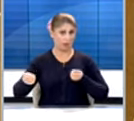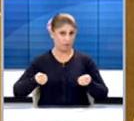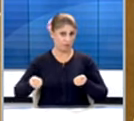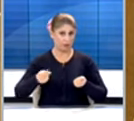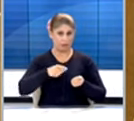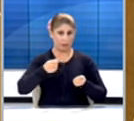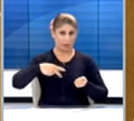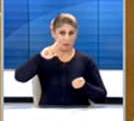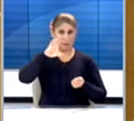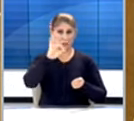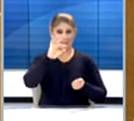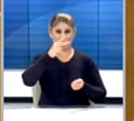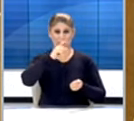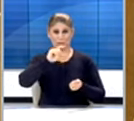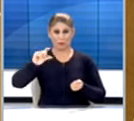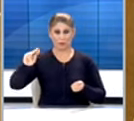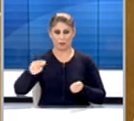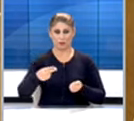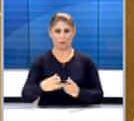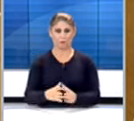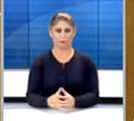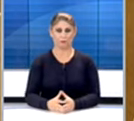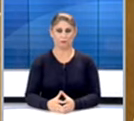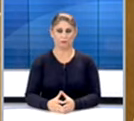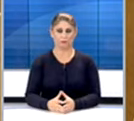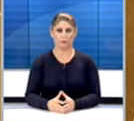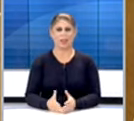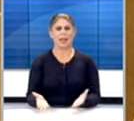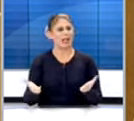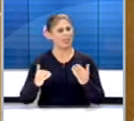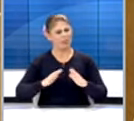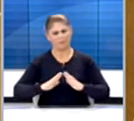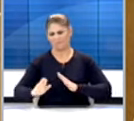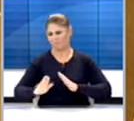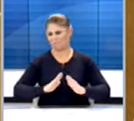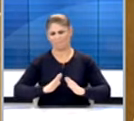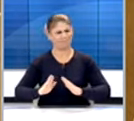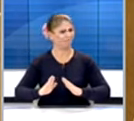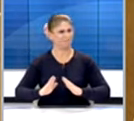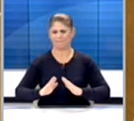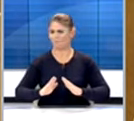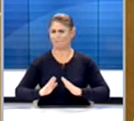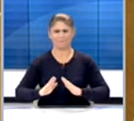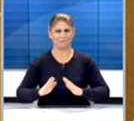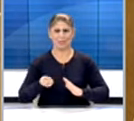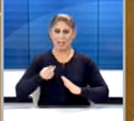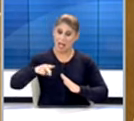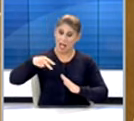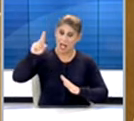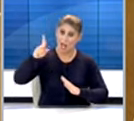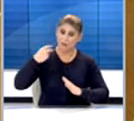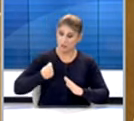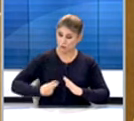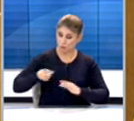50 δισεκατομμύρια ευρώ. Δεν νοικοκυρεύετε και στην αύξηση του δημοσίου